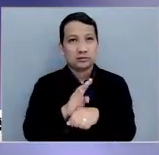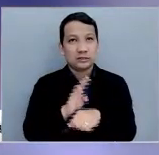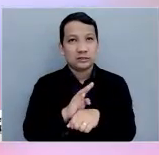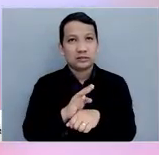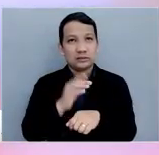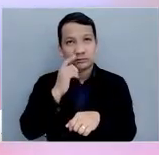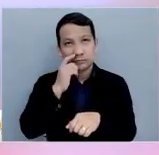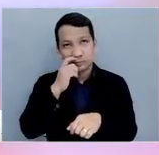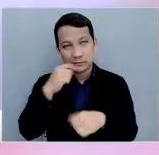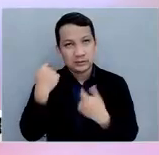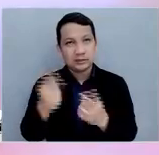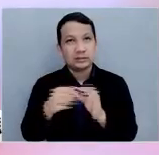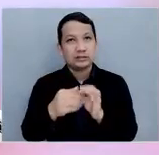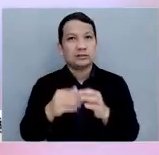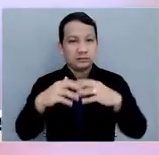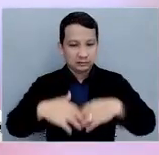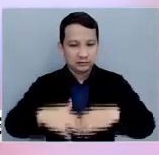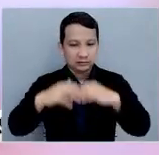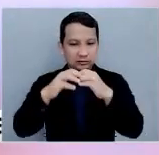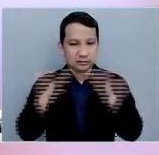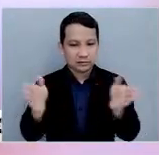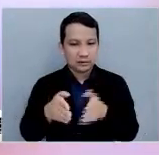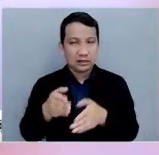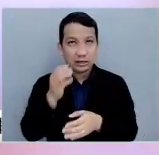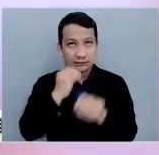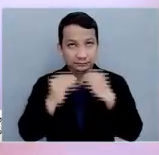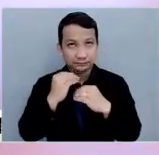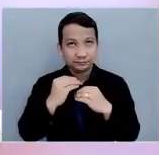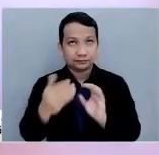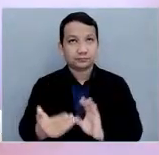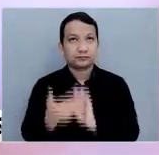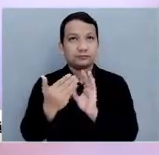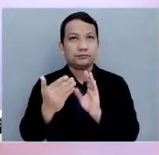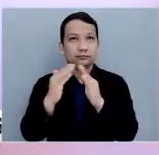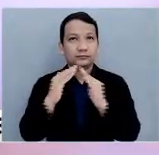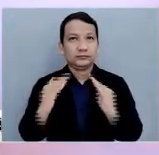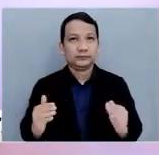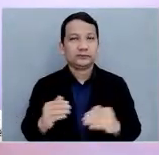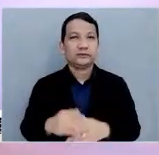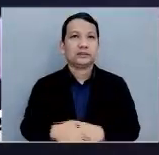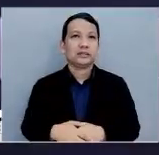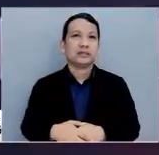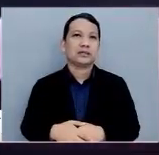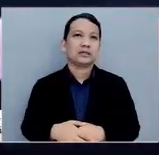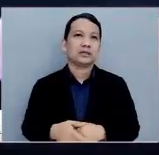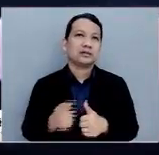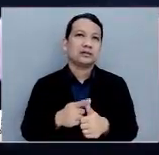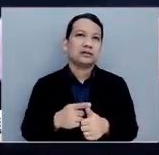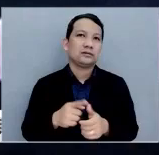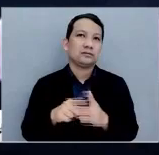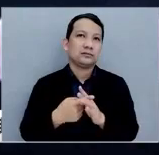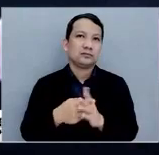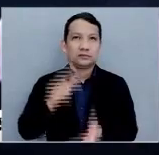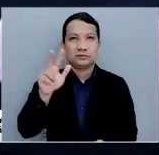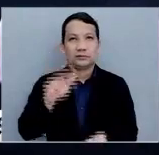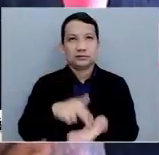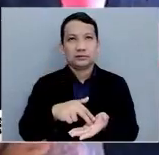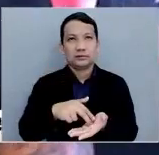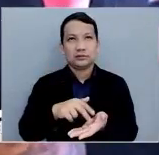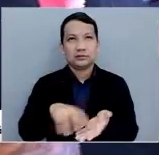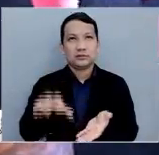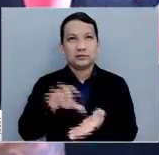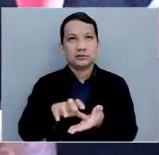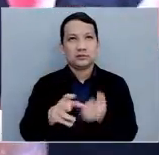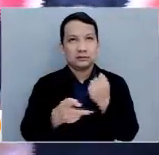hanggang naisipan niyang magtayo ng maliit na kainan sa harap ng kanilang bahay. Ang online 3,000, then nagtuloy-tuloy